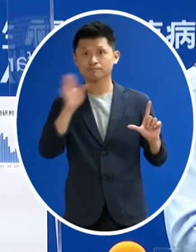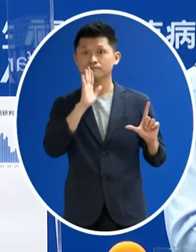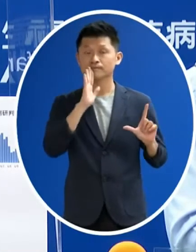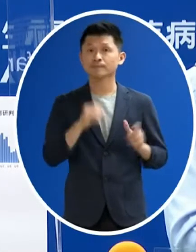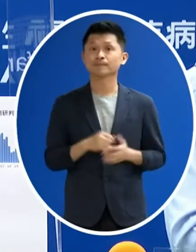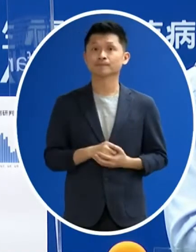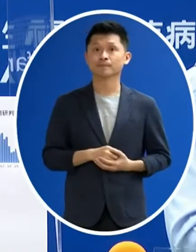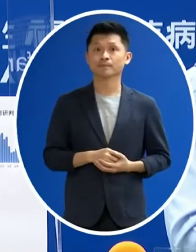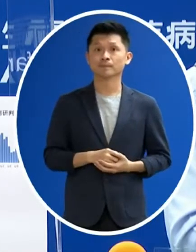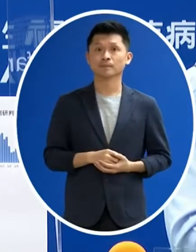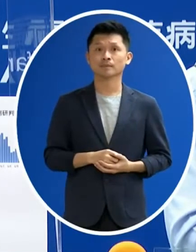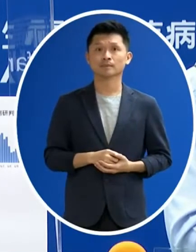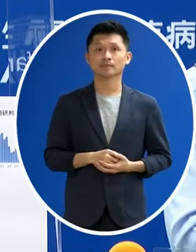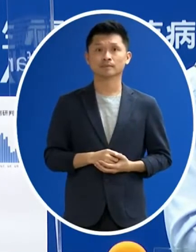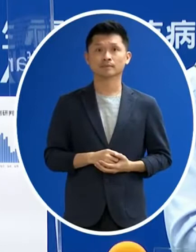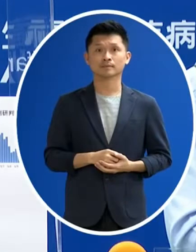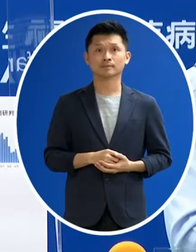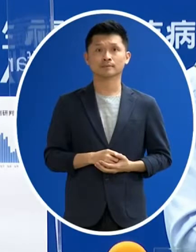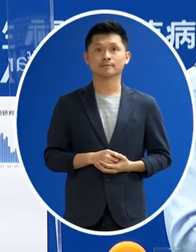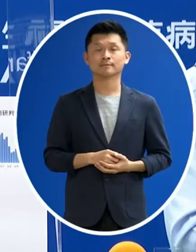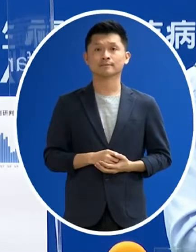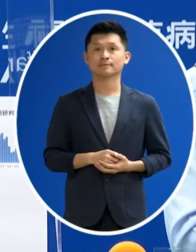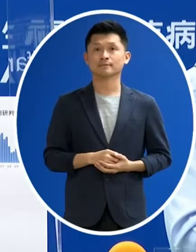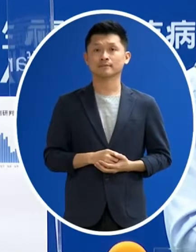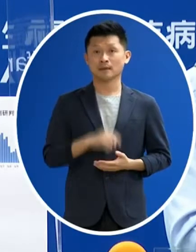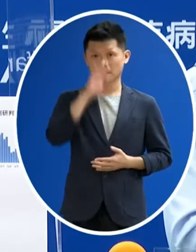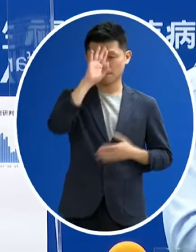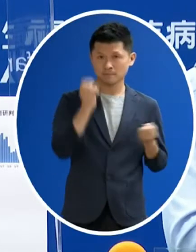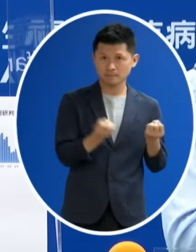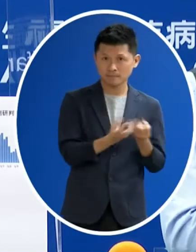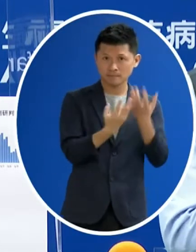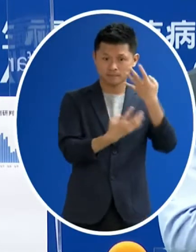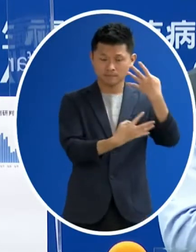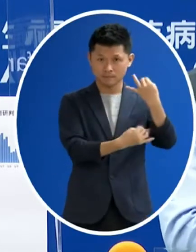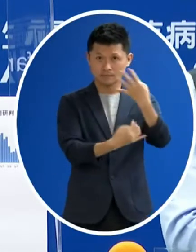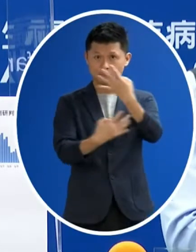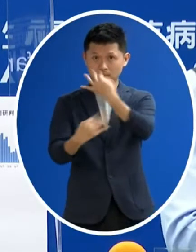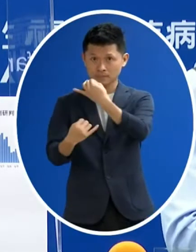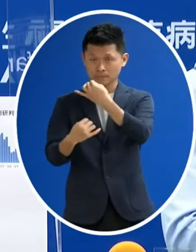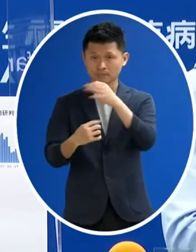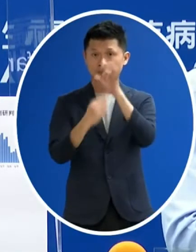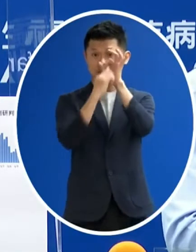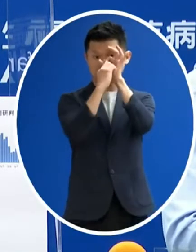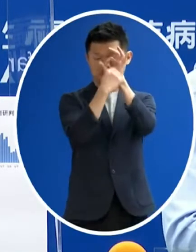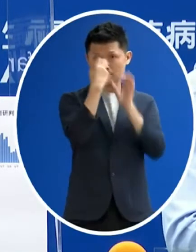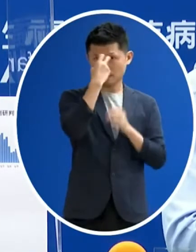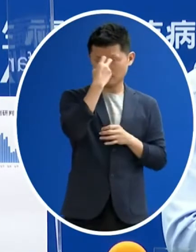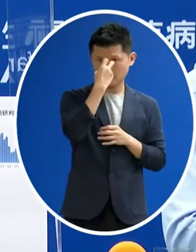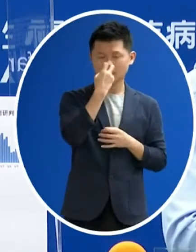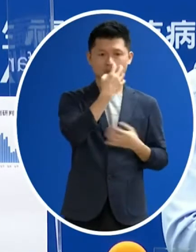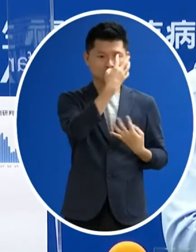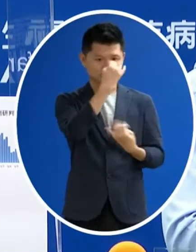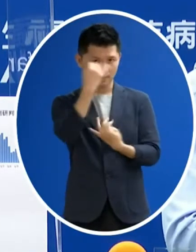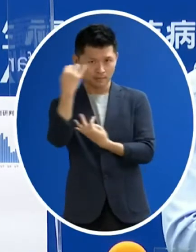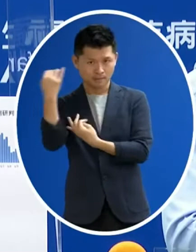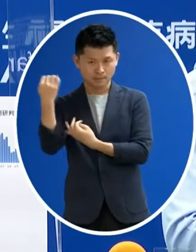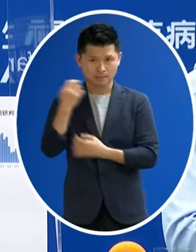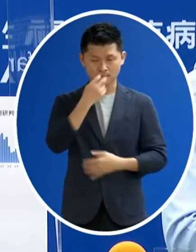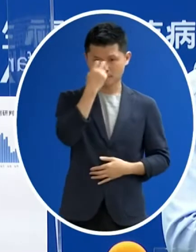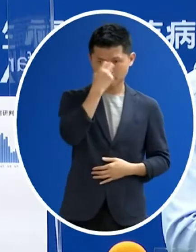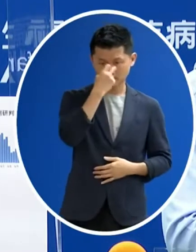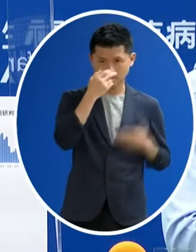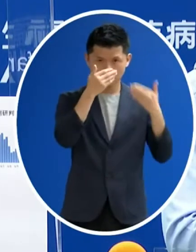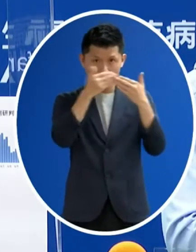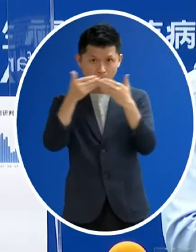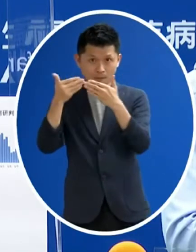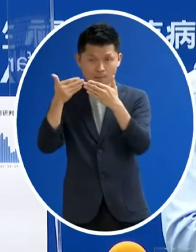管我们从这个。这个发病日来看，还有裁剪日来看，确实这些都有，是